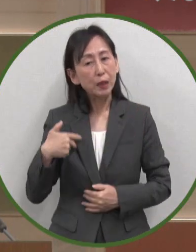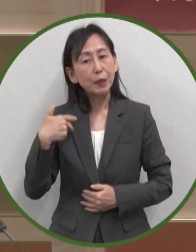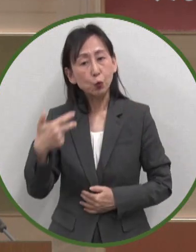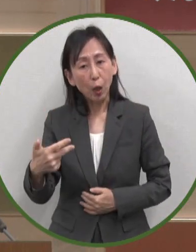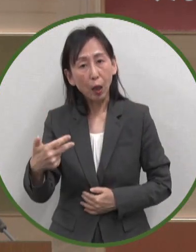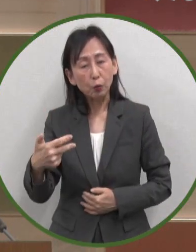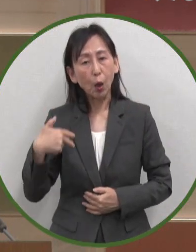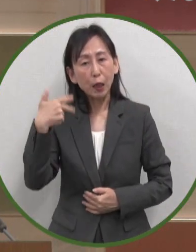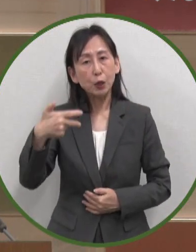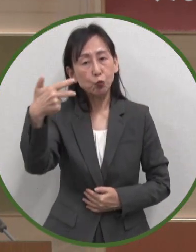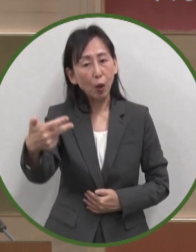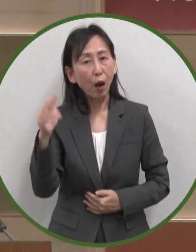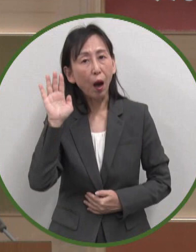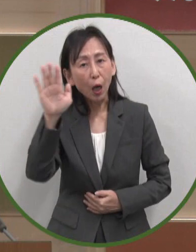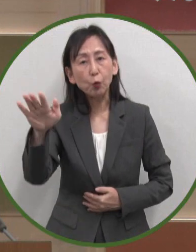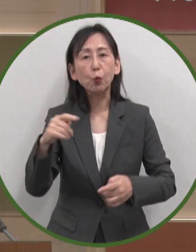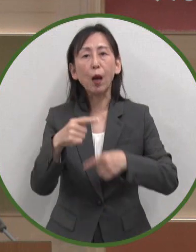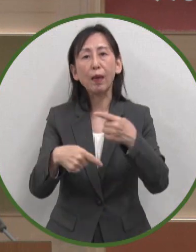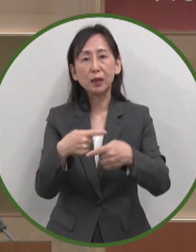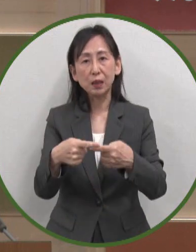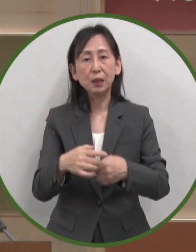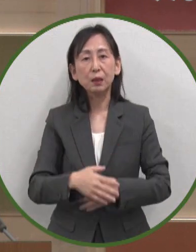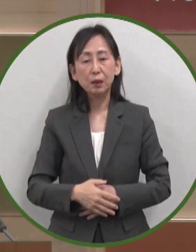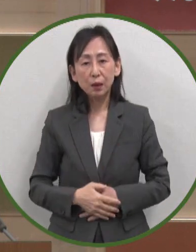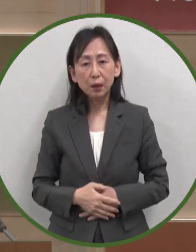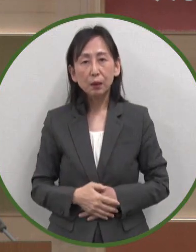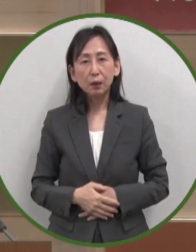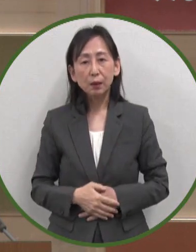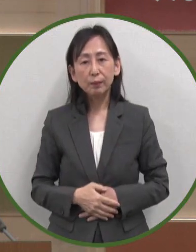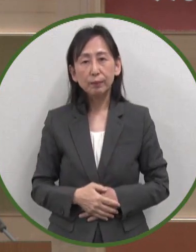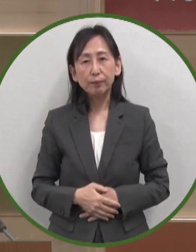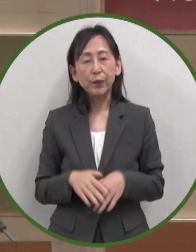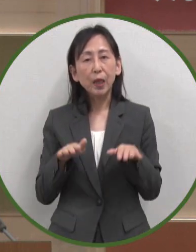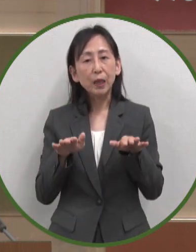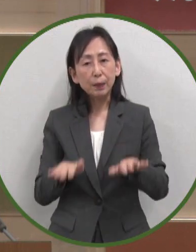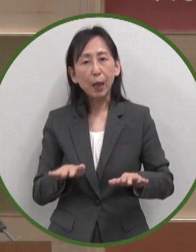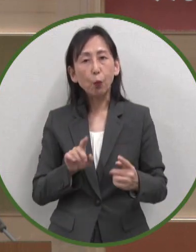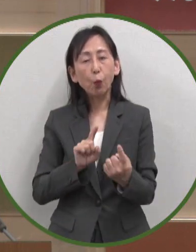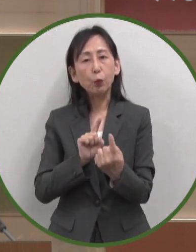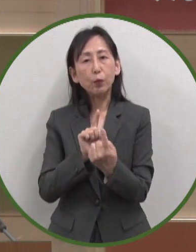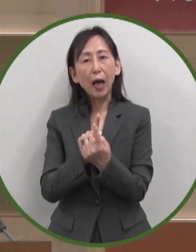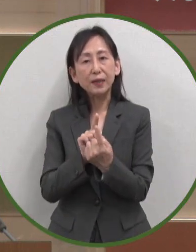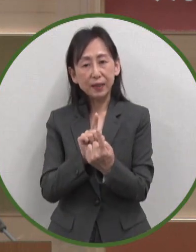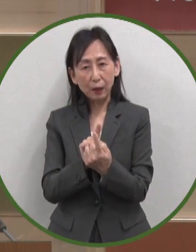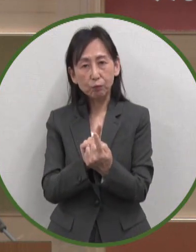2週間とかかかりますので、直接的にですね、今の対策が